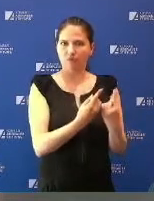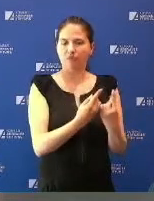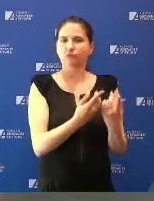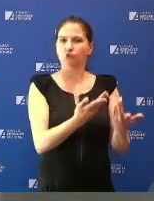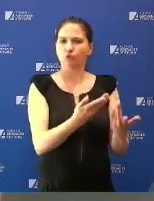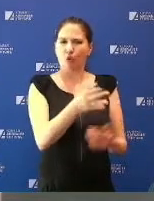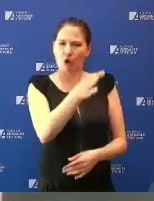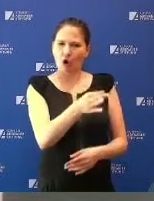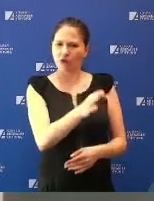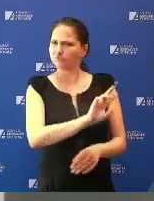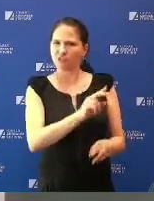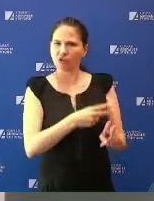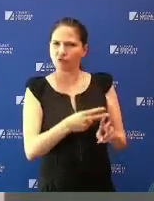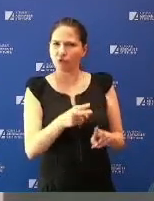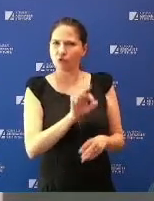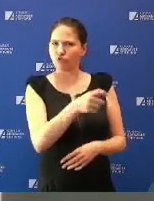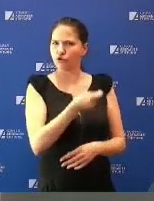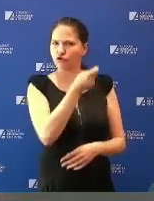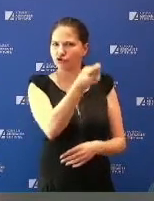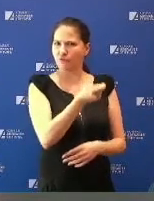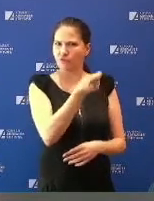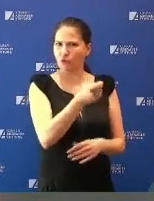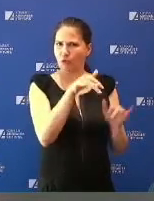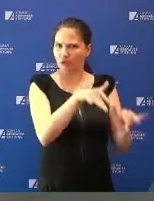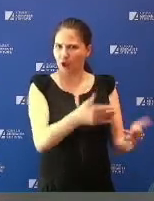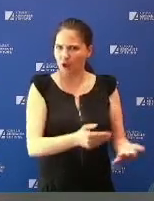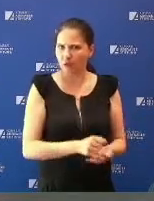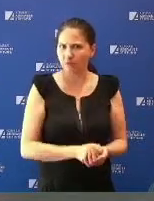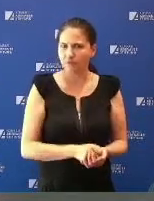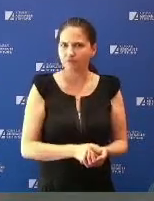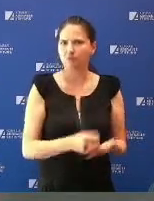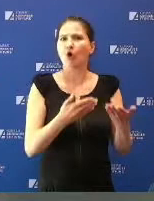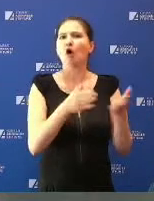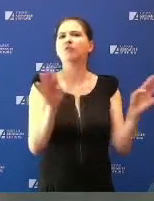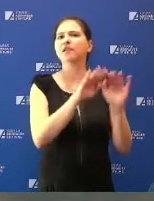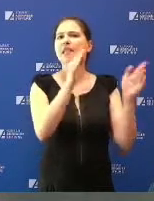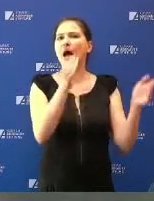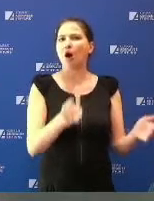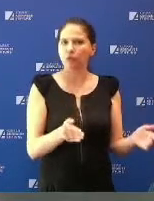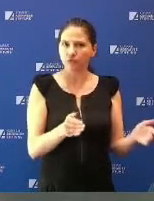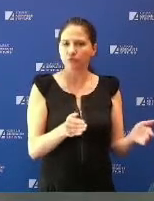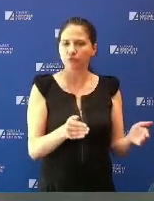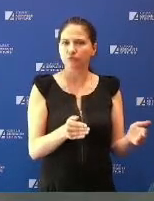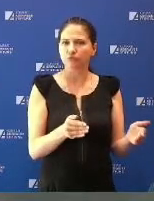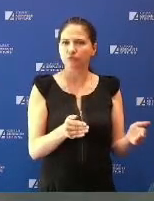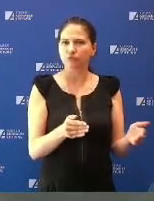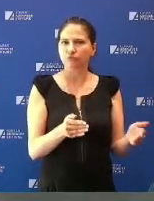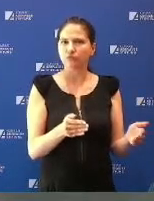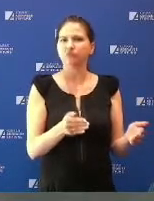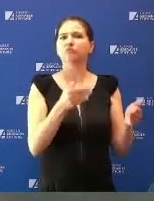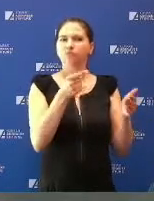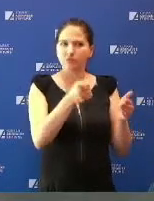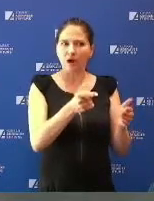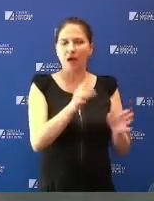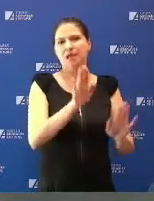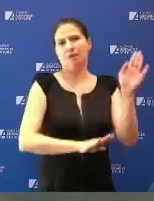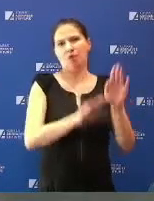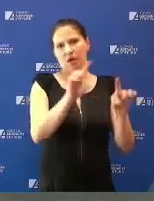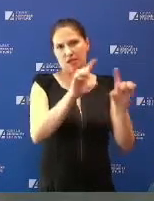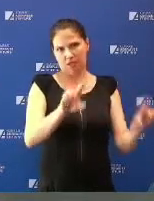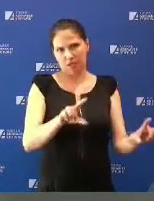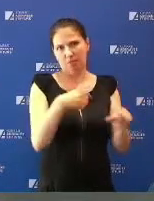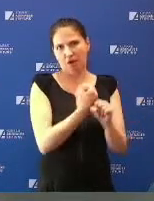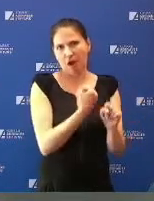Ort für eine Stiftungspräsenz, ein offenes Haus, in dem wir uns um Demokratiethemen und